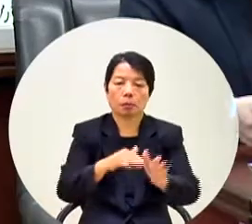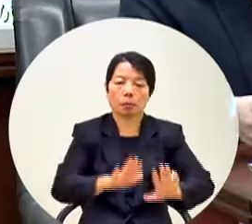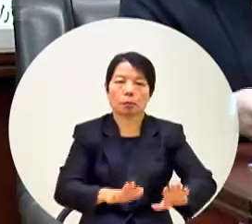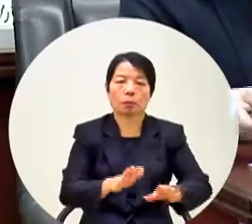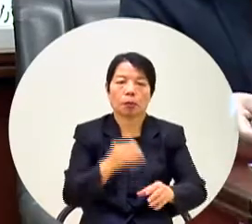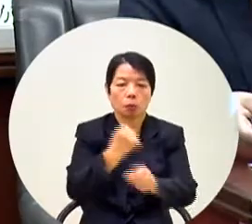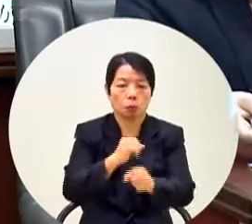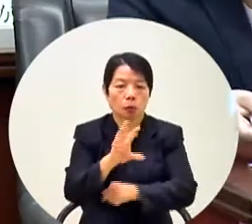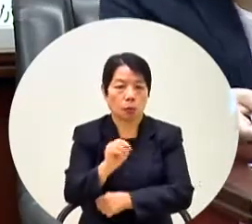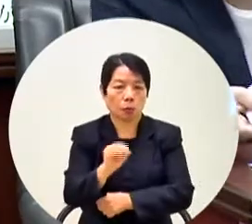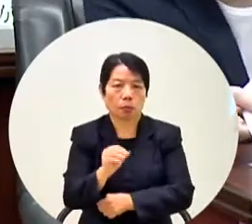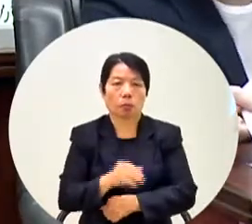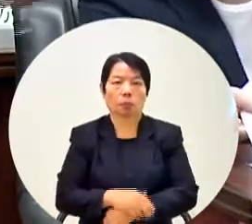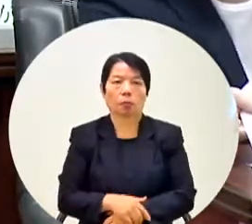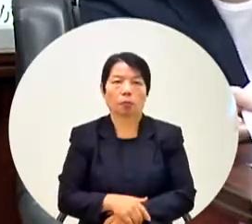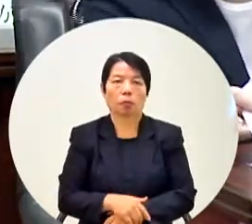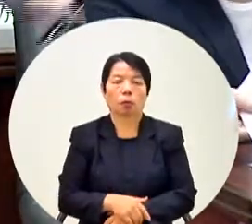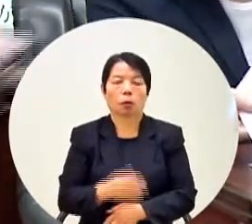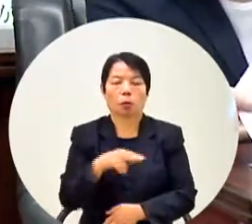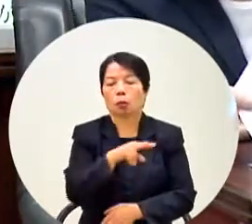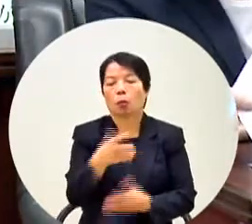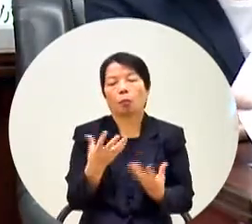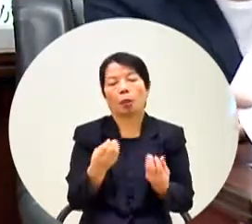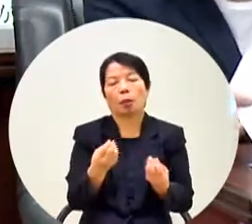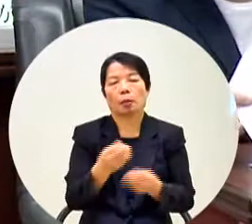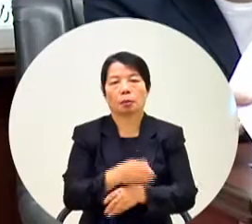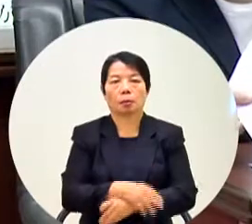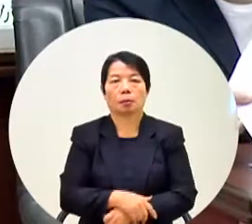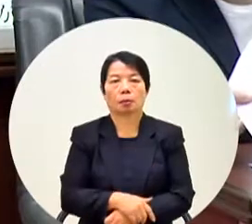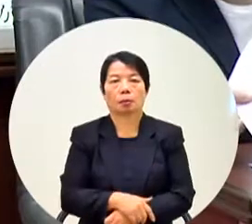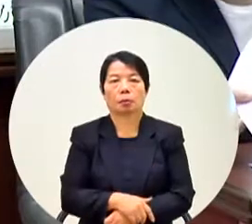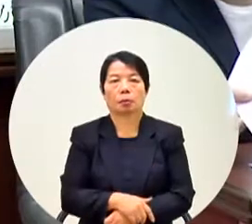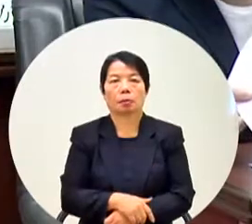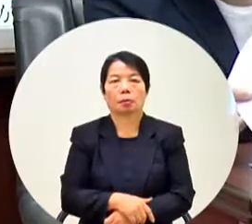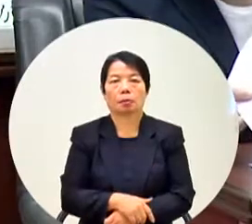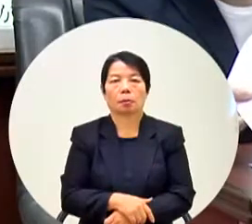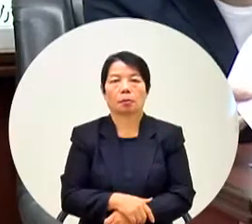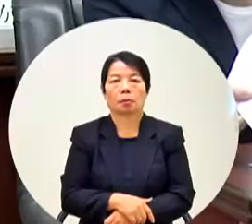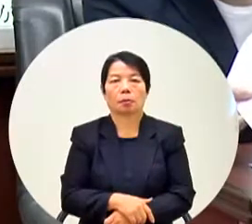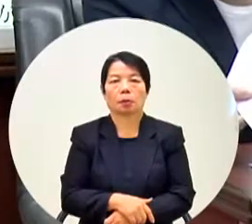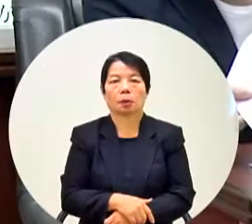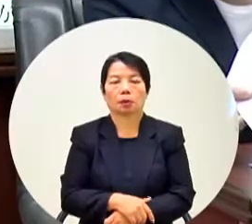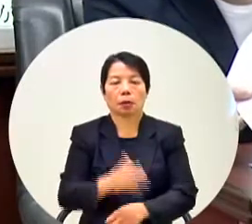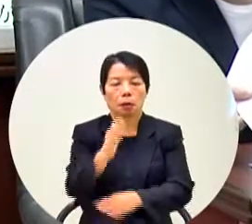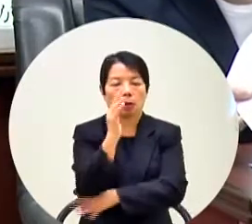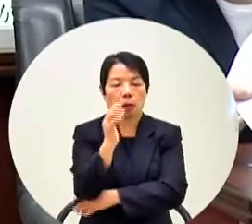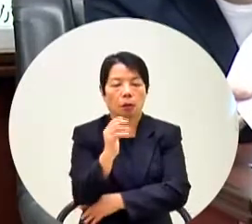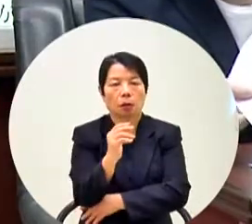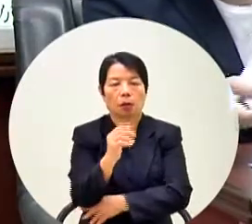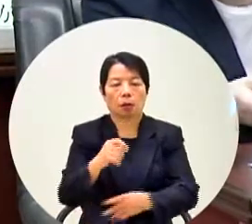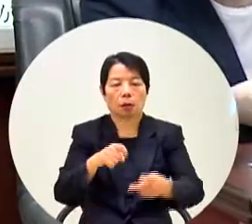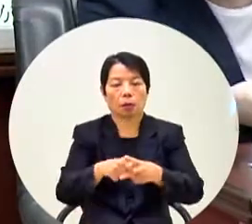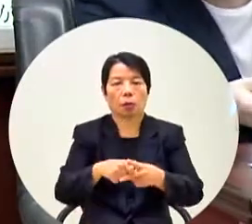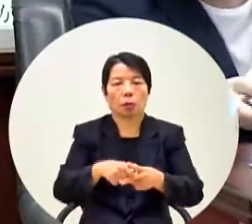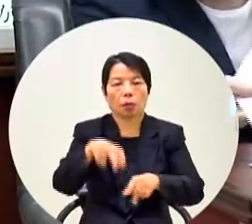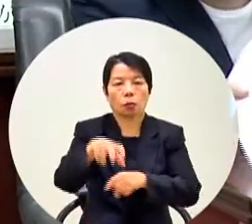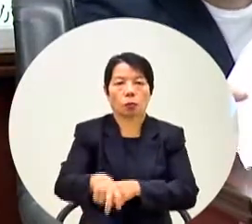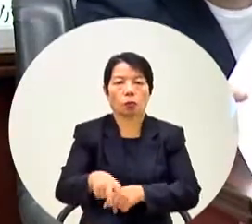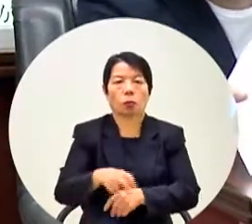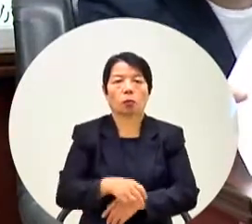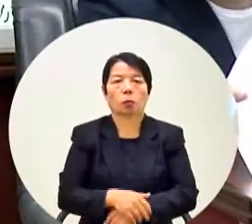无？我无看到。吼、哦，新公处伫顶伫迄个